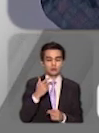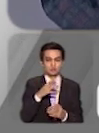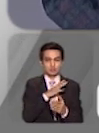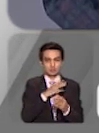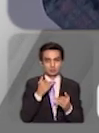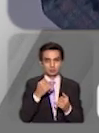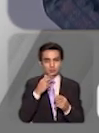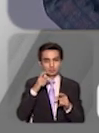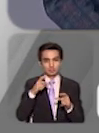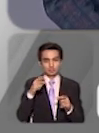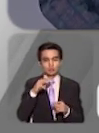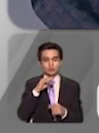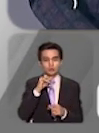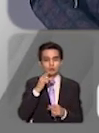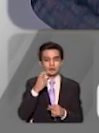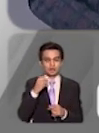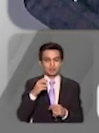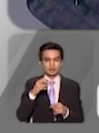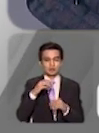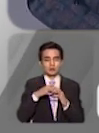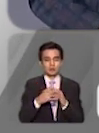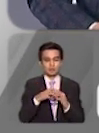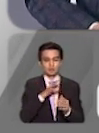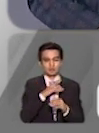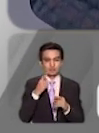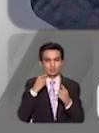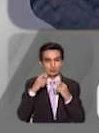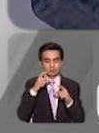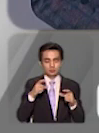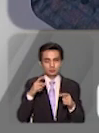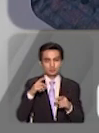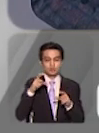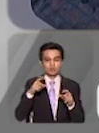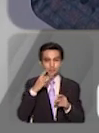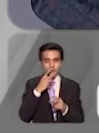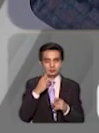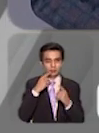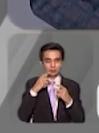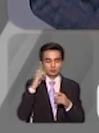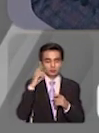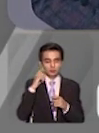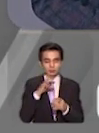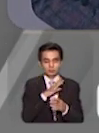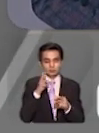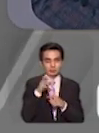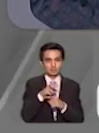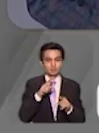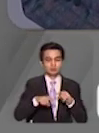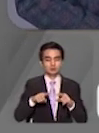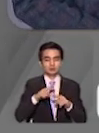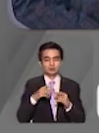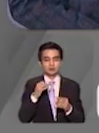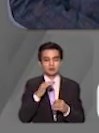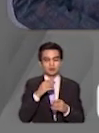Жантүршігерлік оқиға Түрген ауылында болған. Жылаған баланың даусын сол жерде жүрген адамдар байқапты. Жақында барып қарағанда шақалақтың жұқа